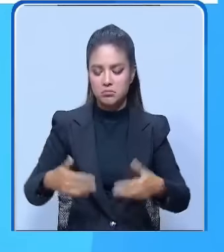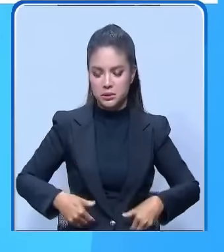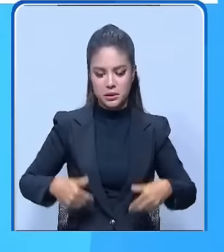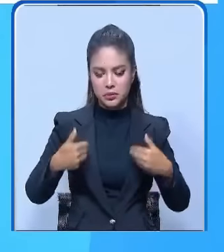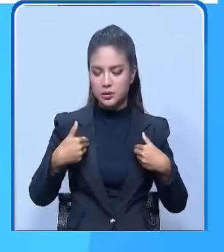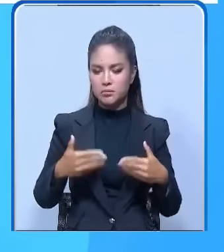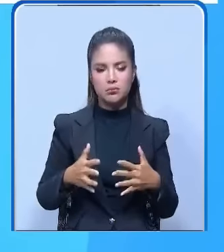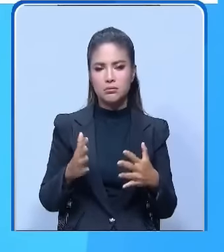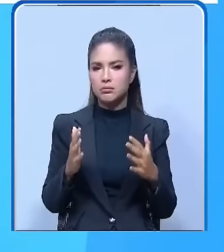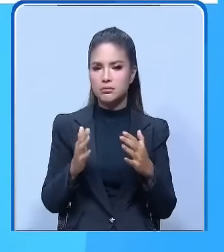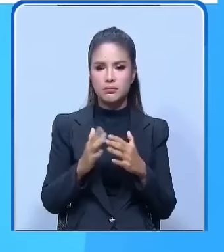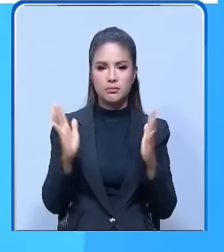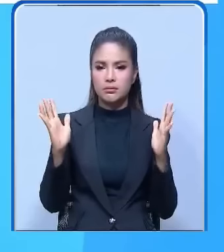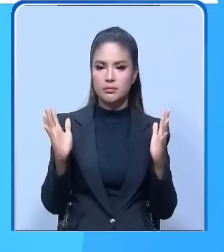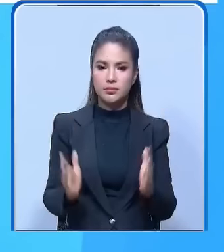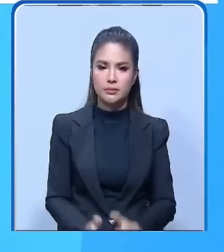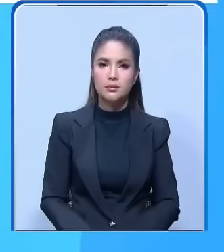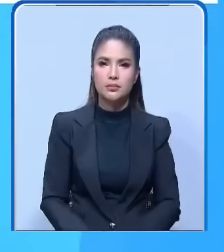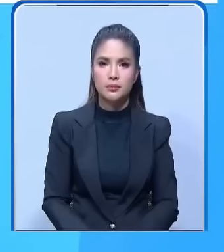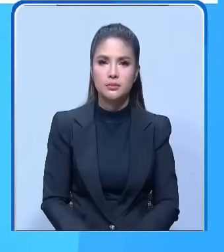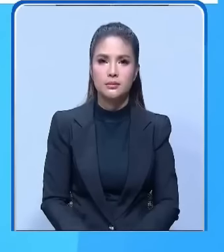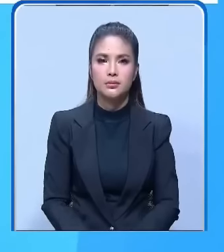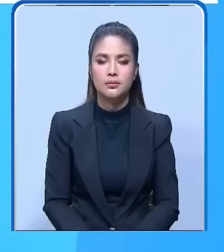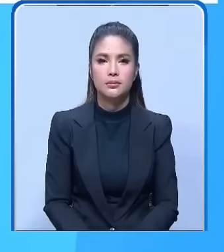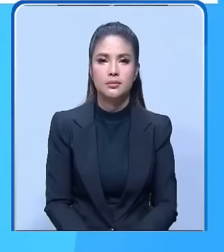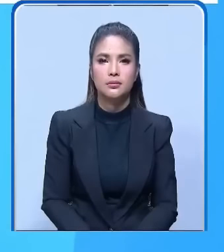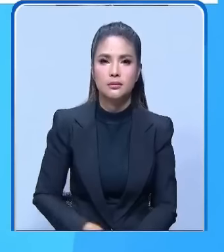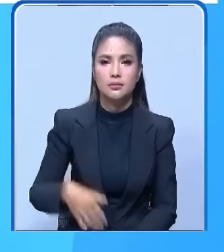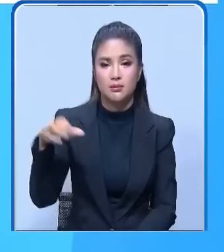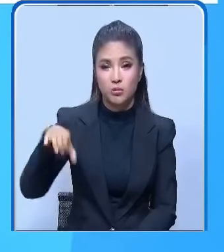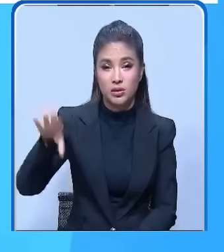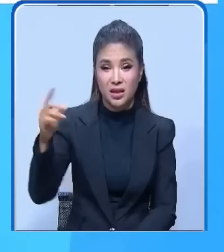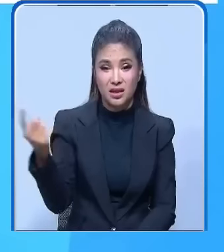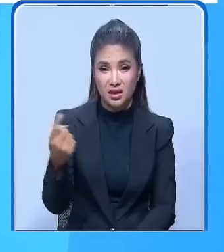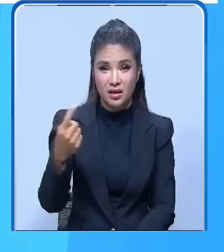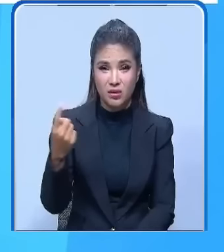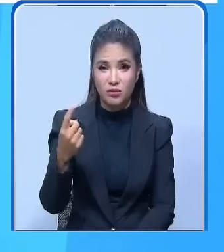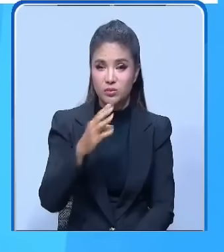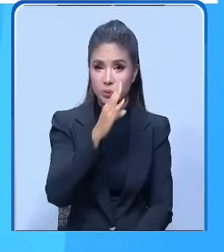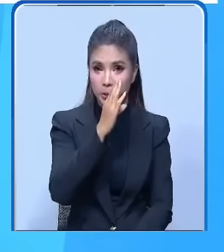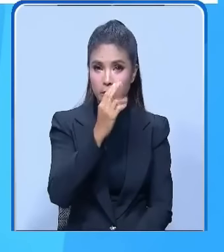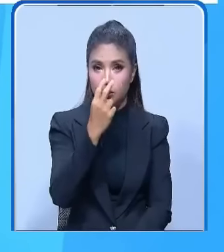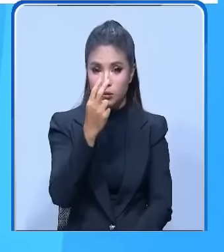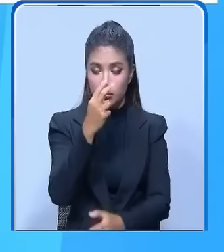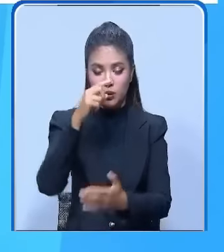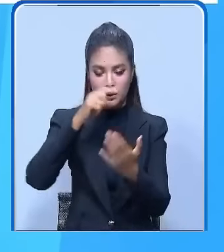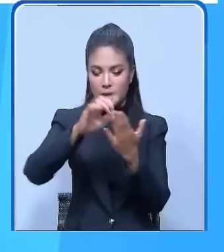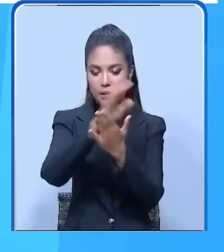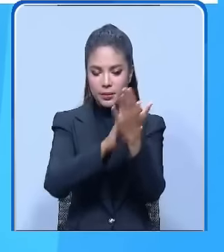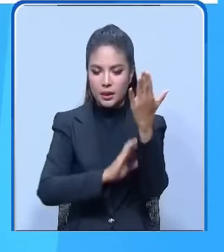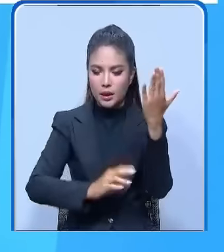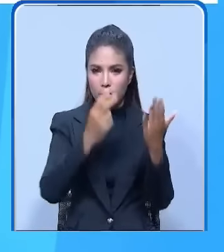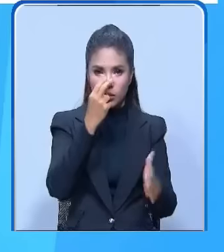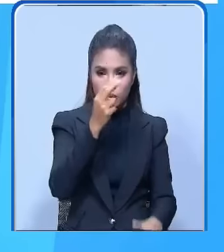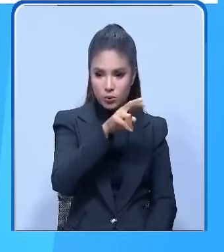กหลานใครๆไม่ได้ ถ ู กต้องแล้วนี่คือแค่บริษัทเดียวนะคุณผู้ชมแต่ว่าถ้าลองนำมาตรวจสอบทั้งประเทศไทยเนี่ยจะพบว่าร